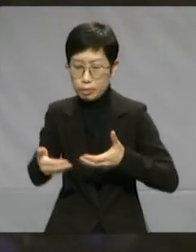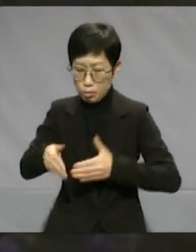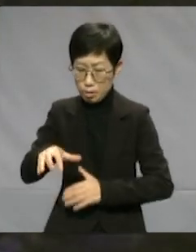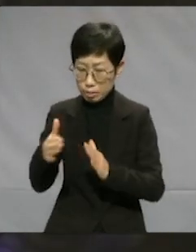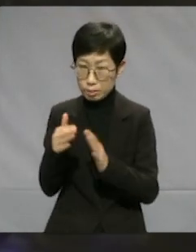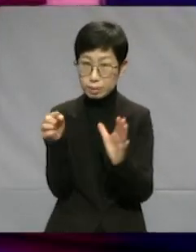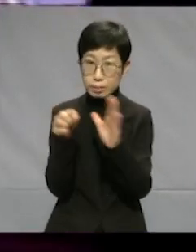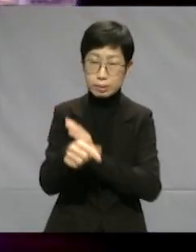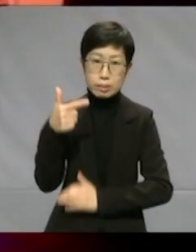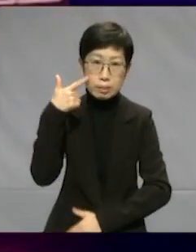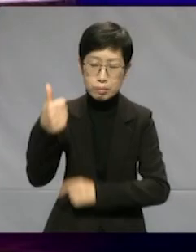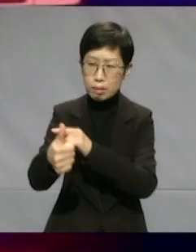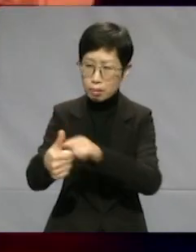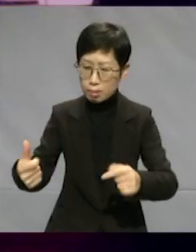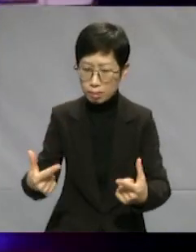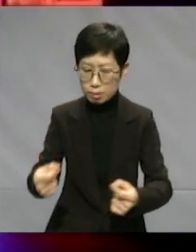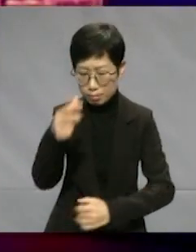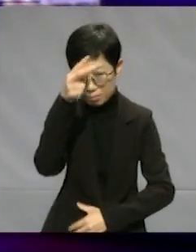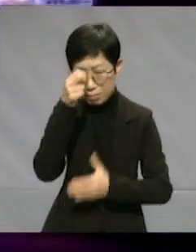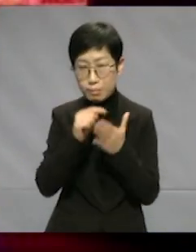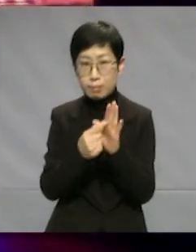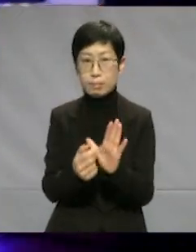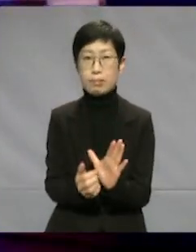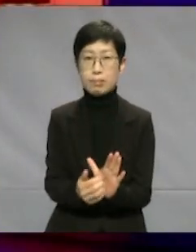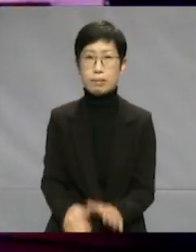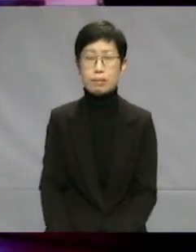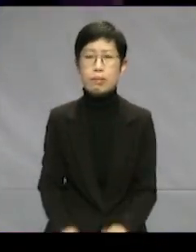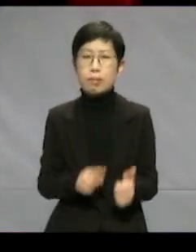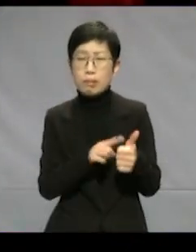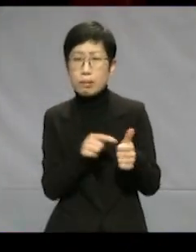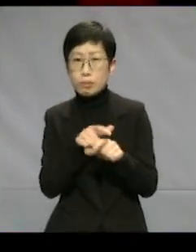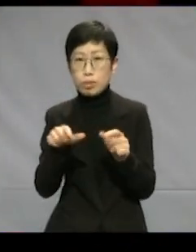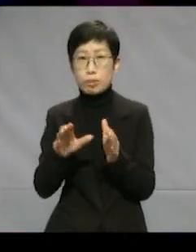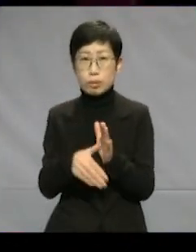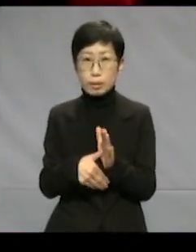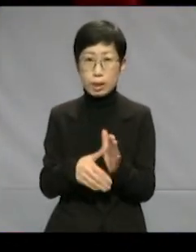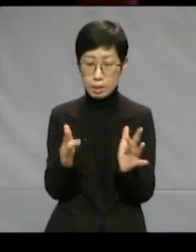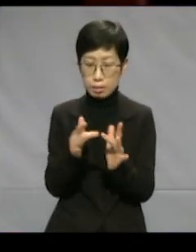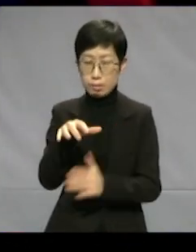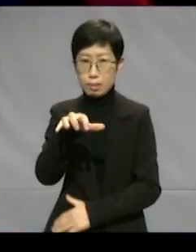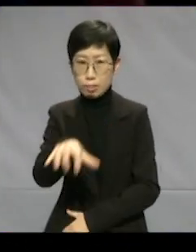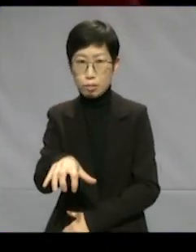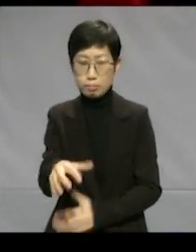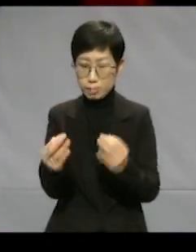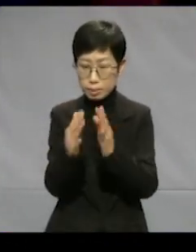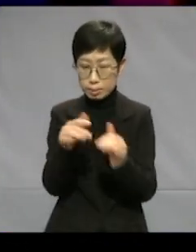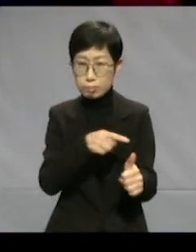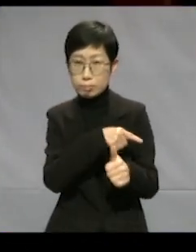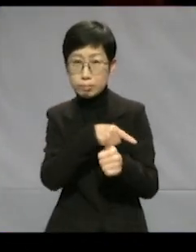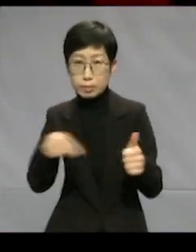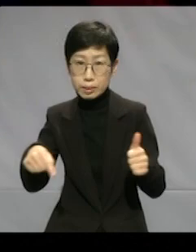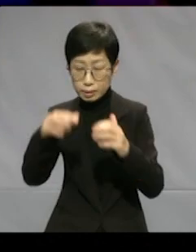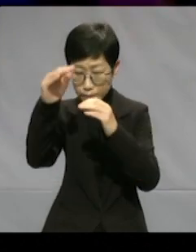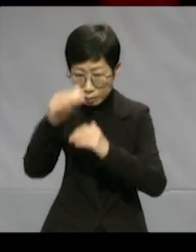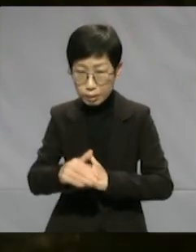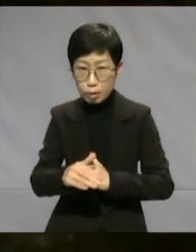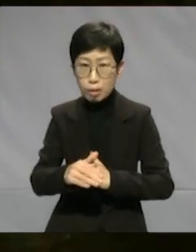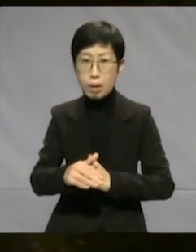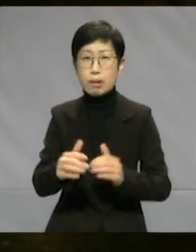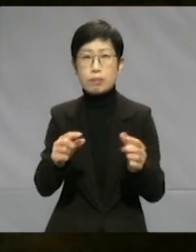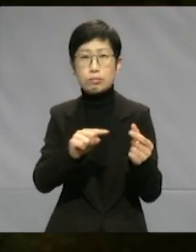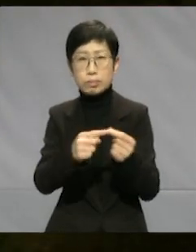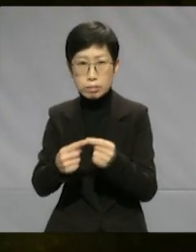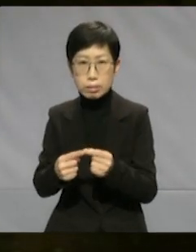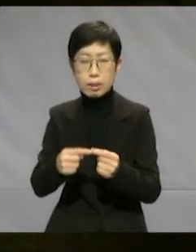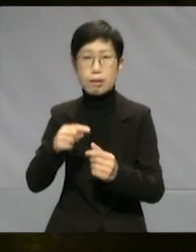살해한 것으로 보인다고 경찰은 밝혔습니다. 총격범은 평소 SNS에 대량 살상에 집착하는 게시물을 올린 것으로